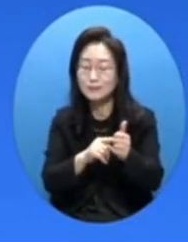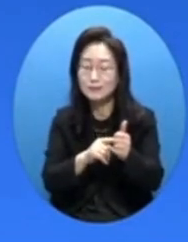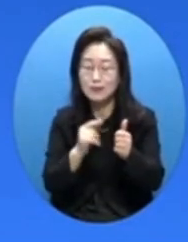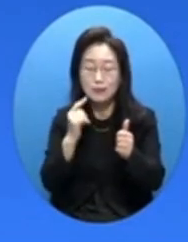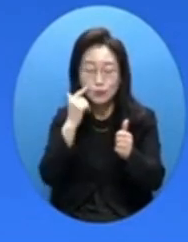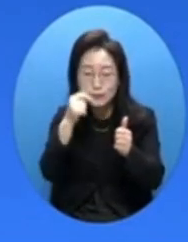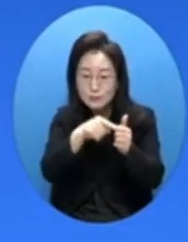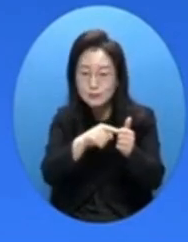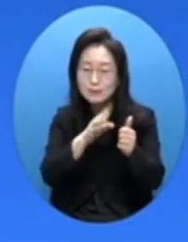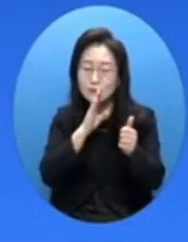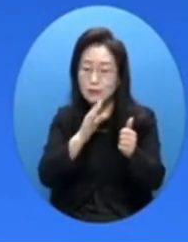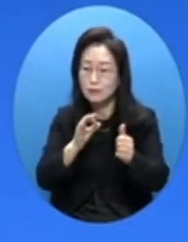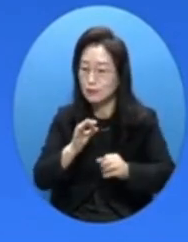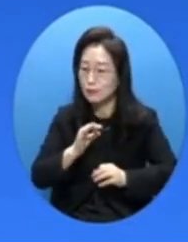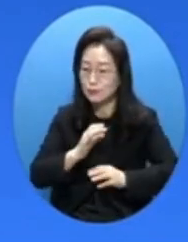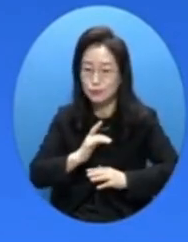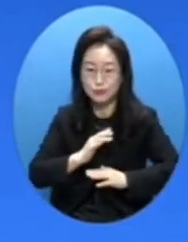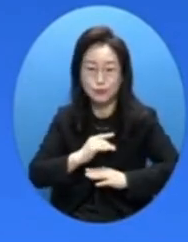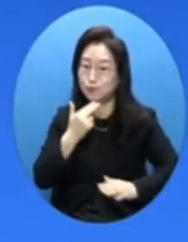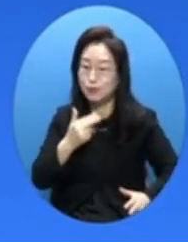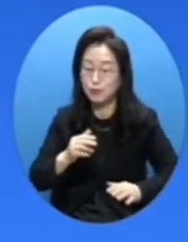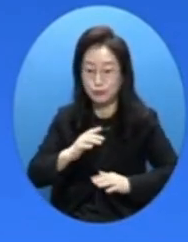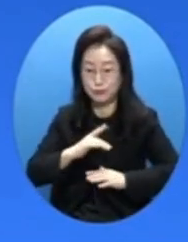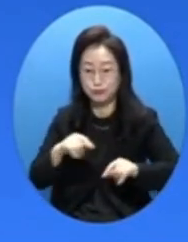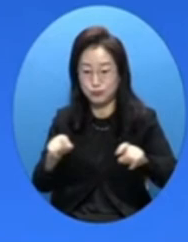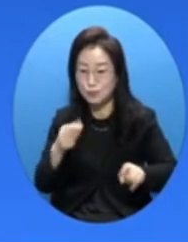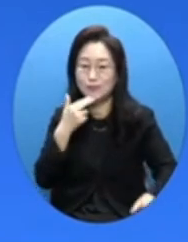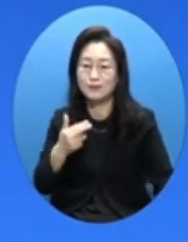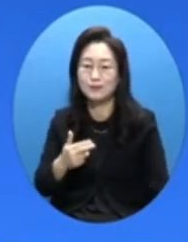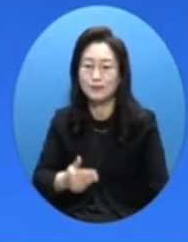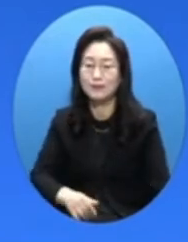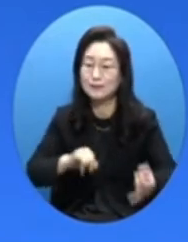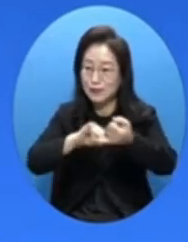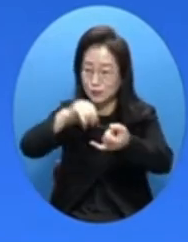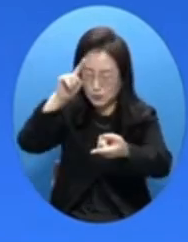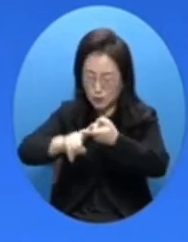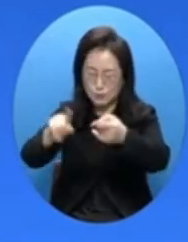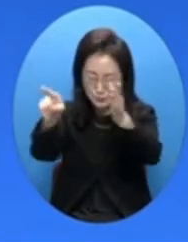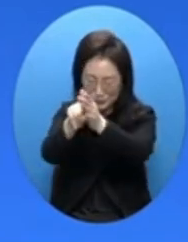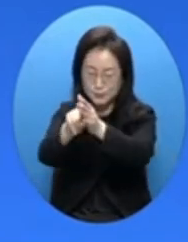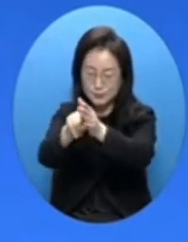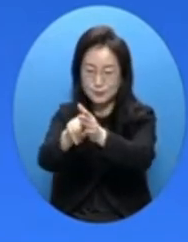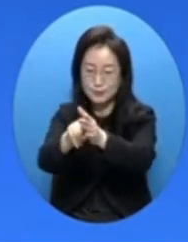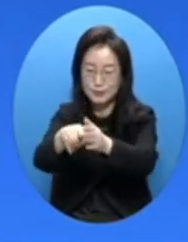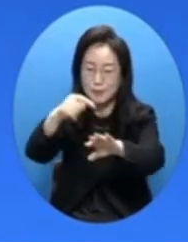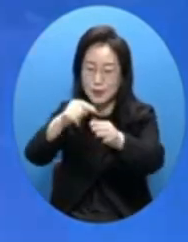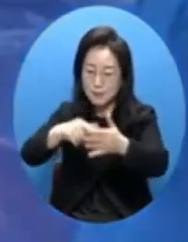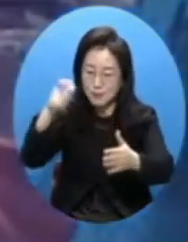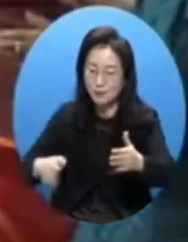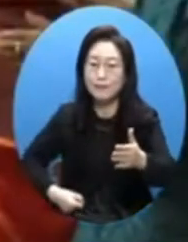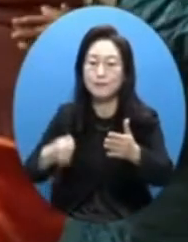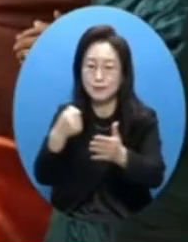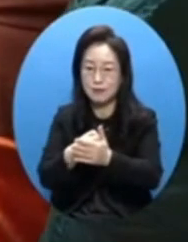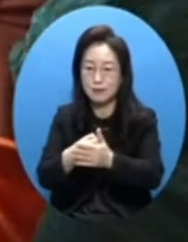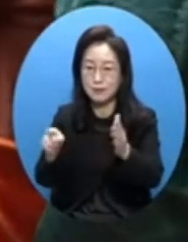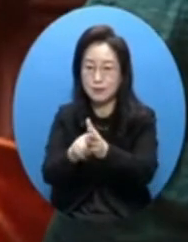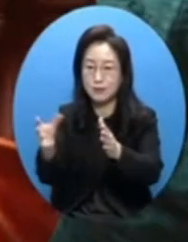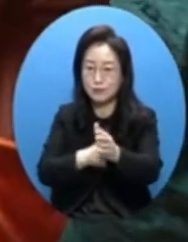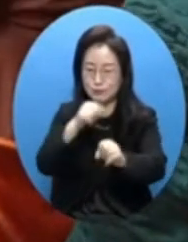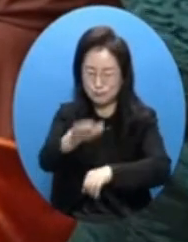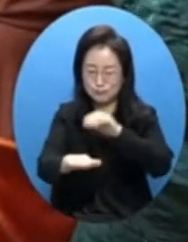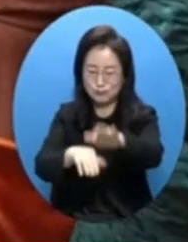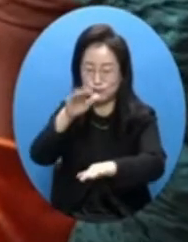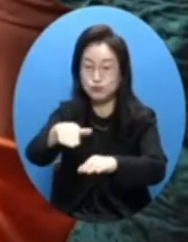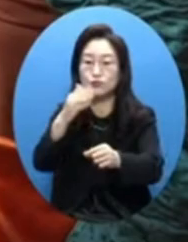목사님은 절대 두려워하지 않았습니다. 두려워 떨지 않았습니다. 그냥 약속의 말씀을 잡고 마음을 강하게 하고 담대해서 믿음으로 전쟁에